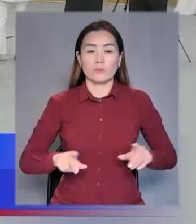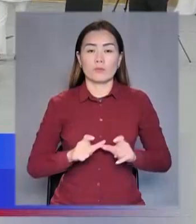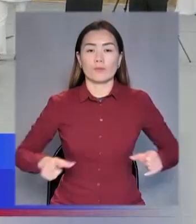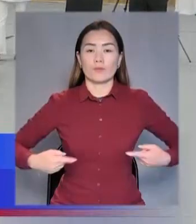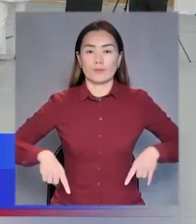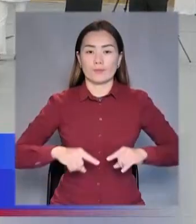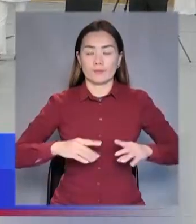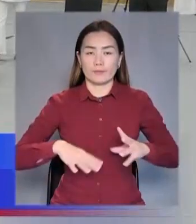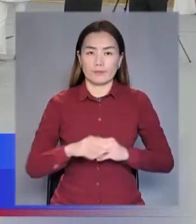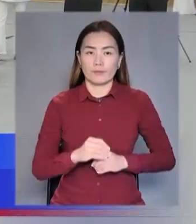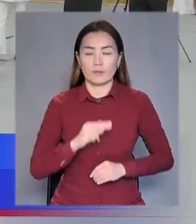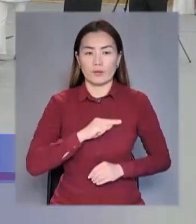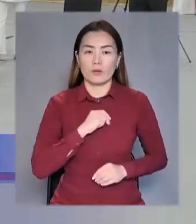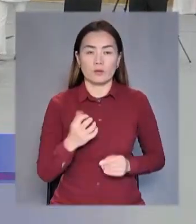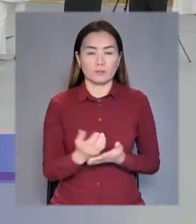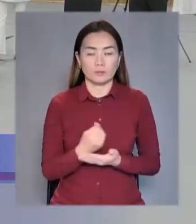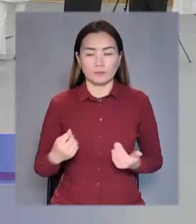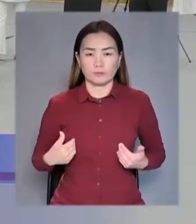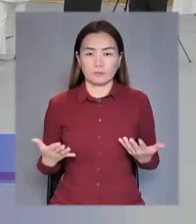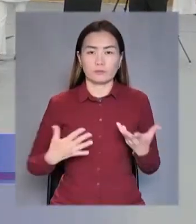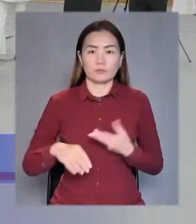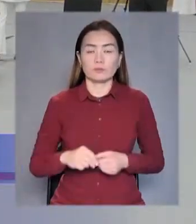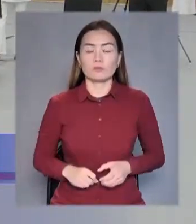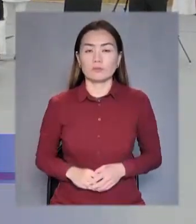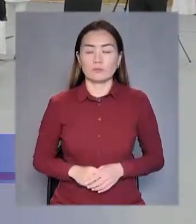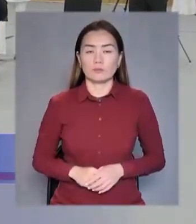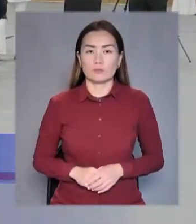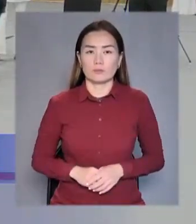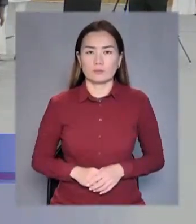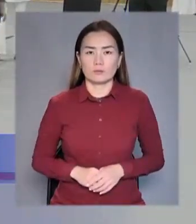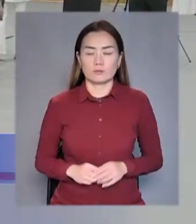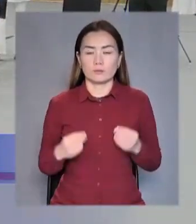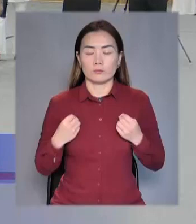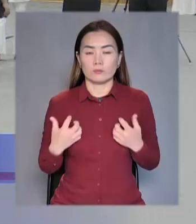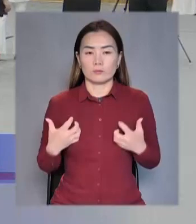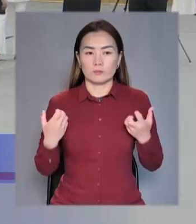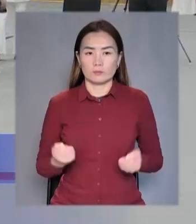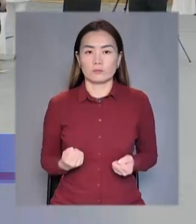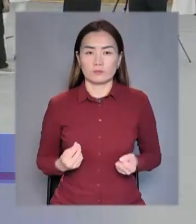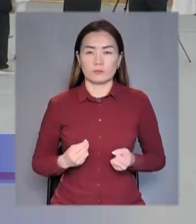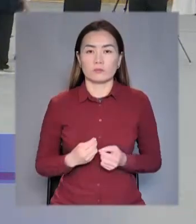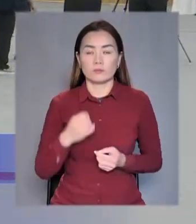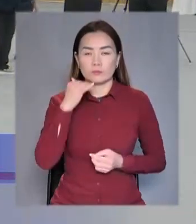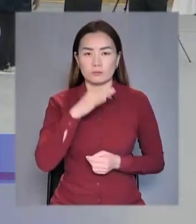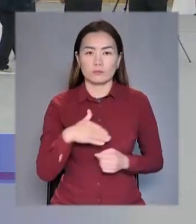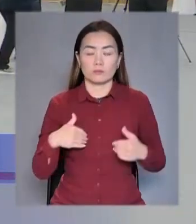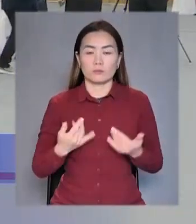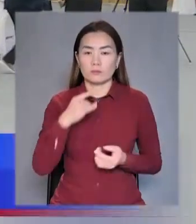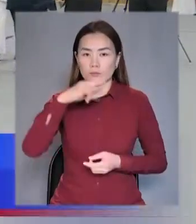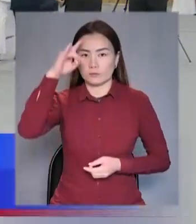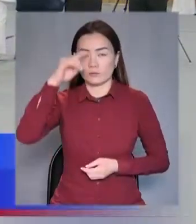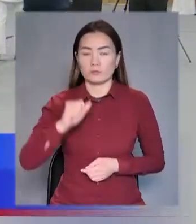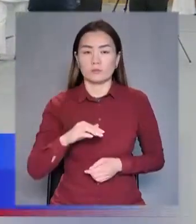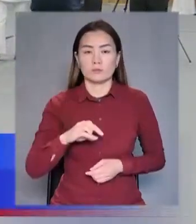мектебінің ұжымдарына еңбектеріне табыс, барлық ұстаздарға дендер сау болып, осындай шәкірттер көп болып,